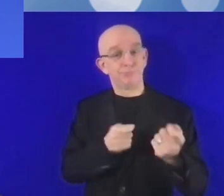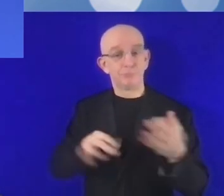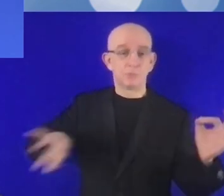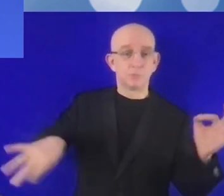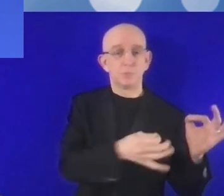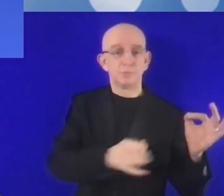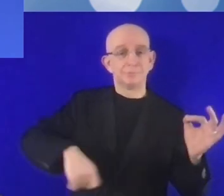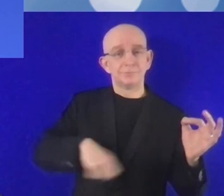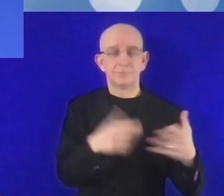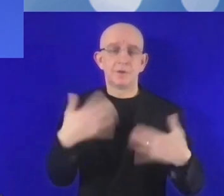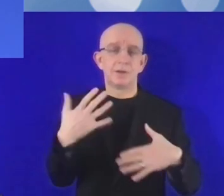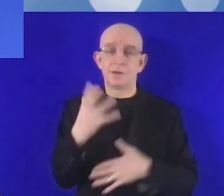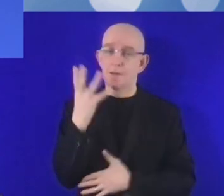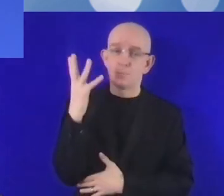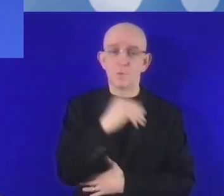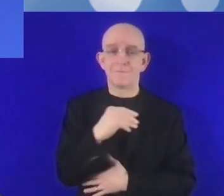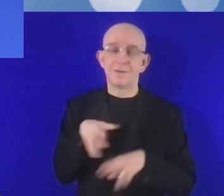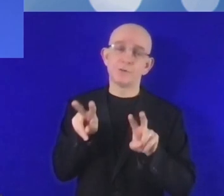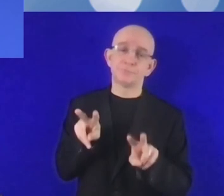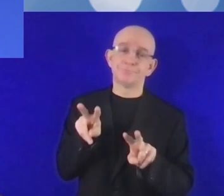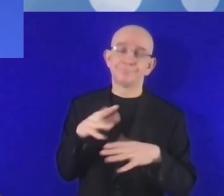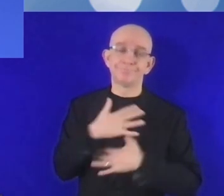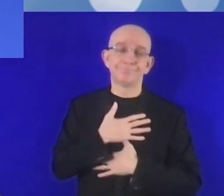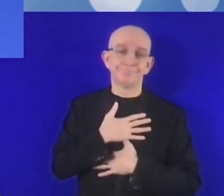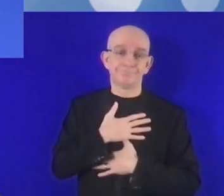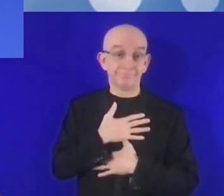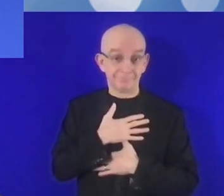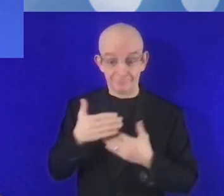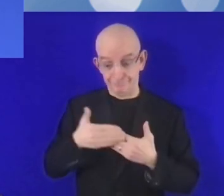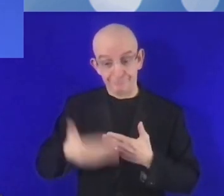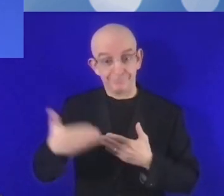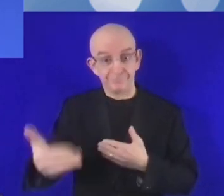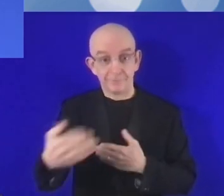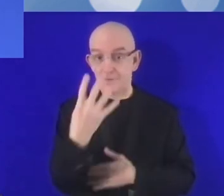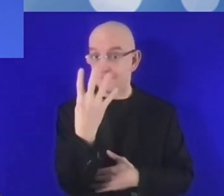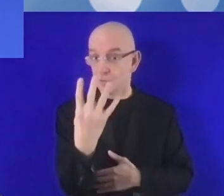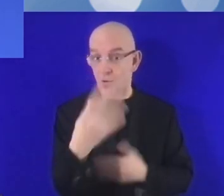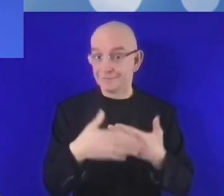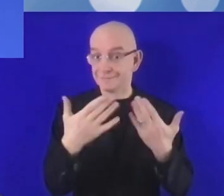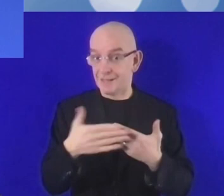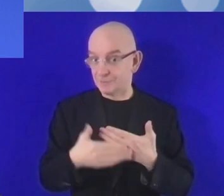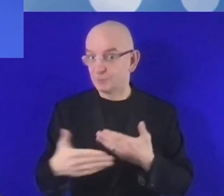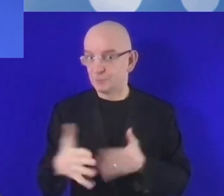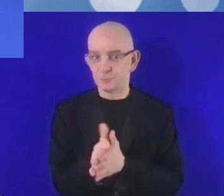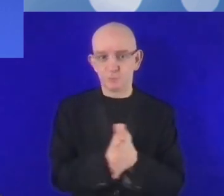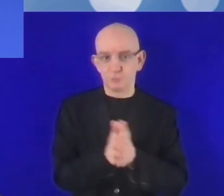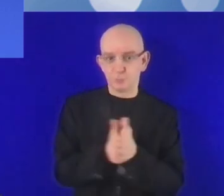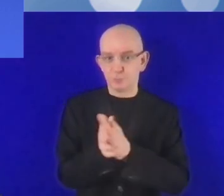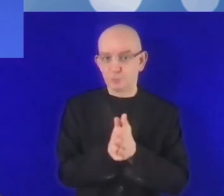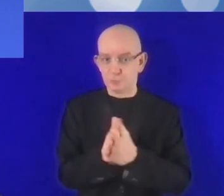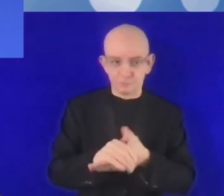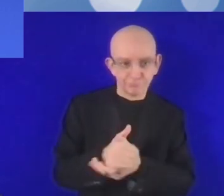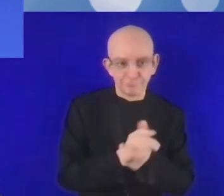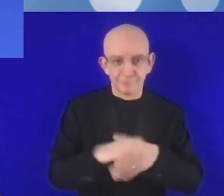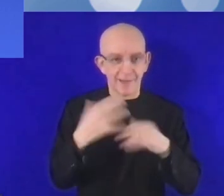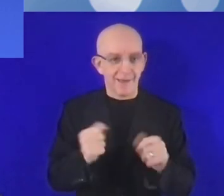种各样的几十个的峰会，这都是我们说非常重要的一个这次会。我